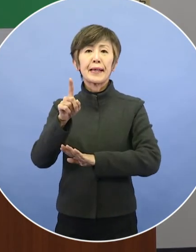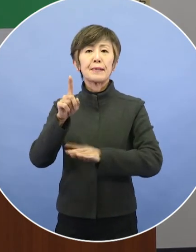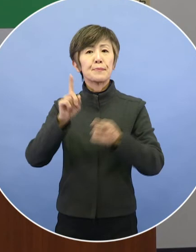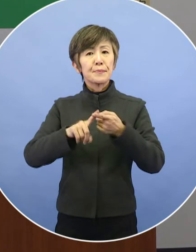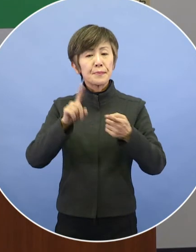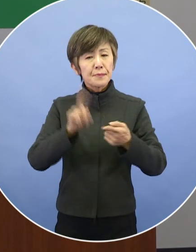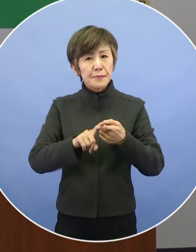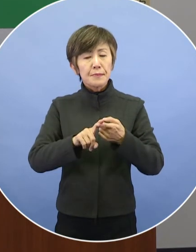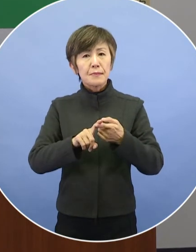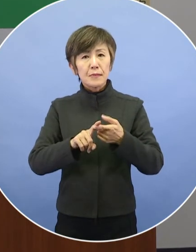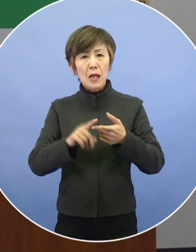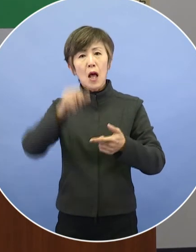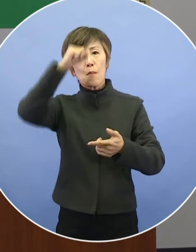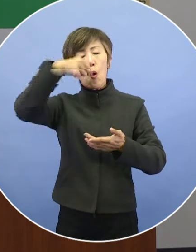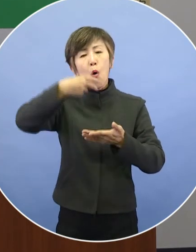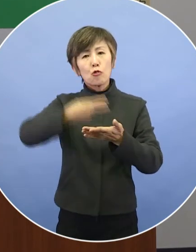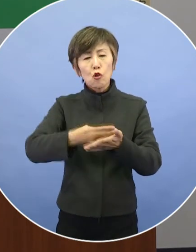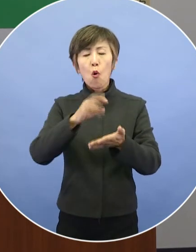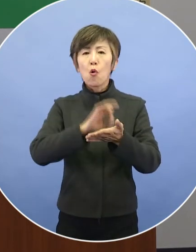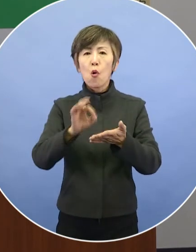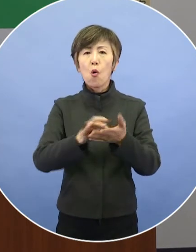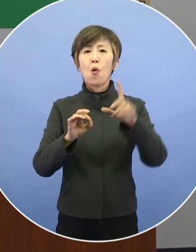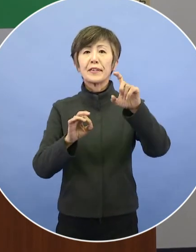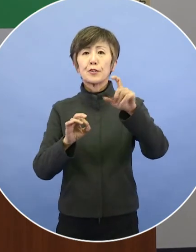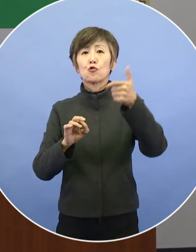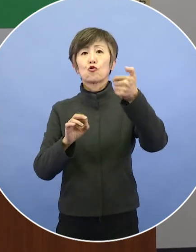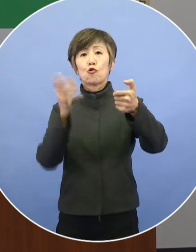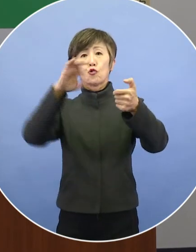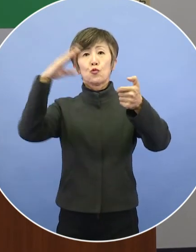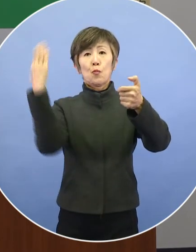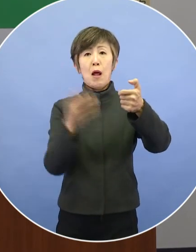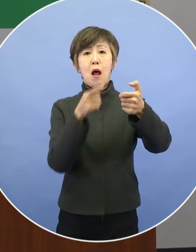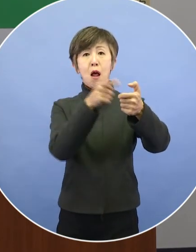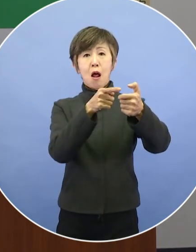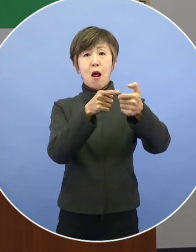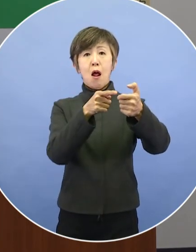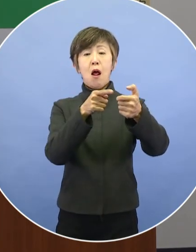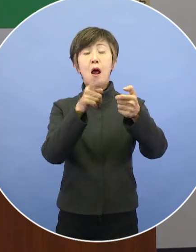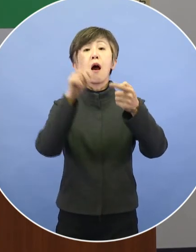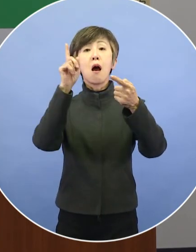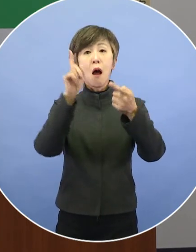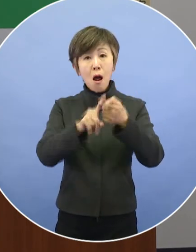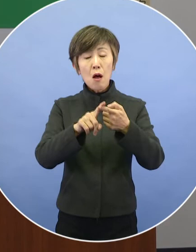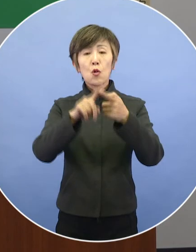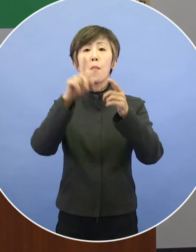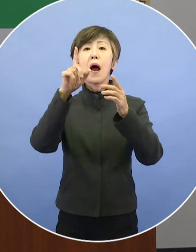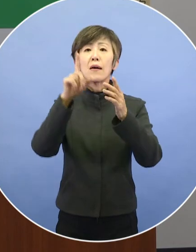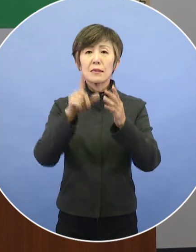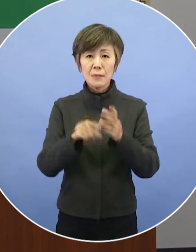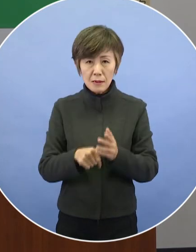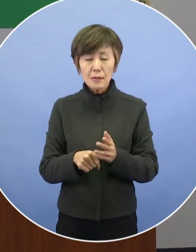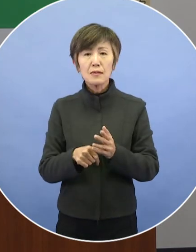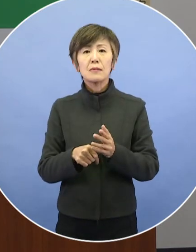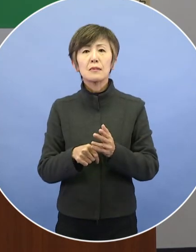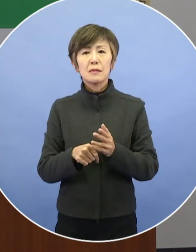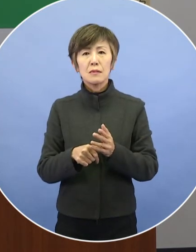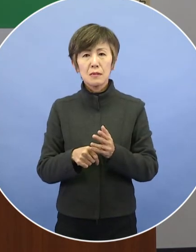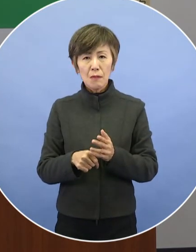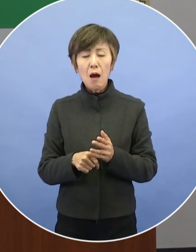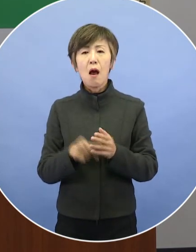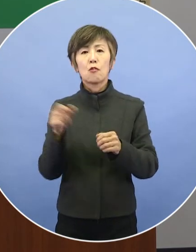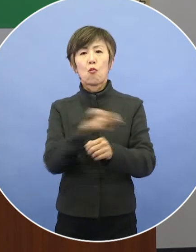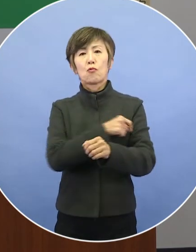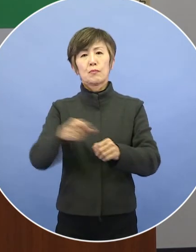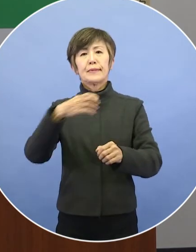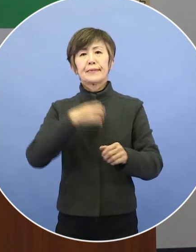な病床使用率50%重症病床50%まあこういったことにを念頭に